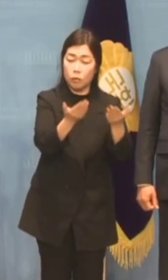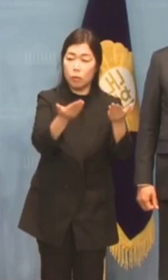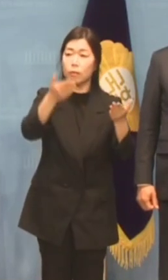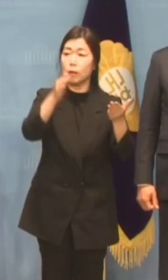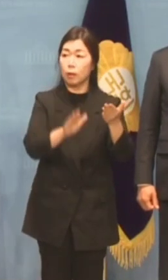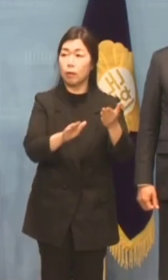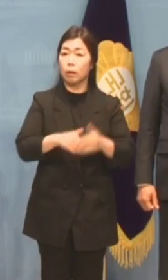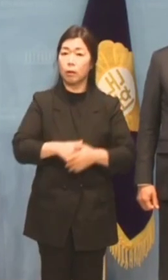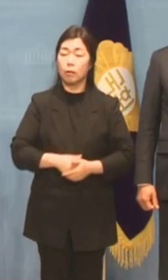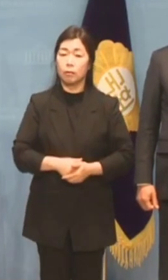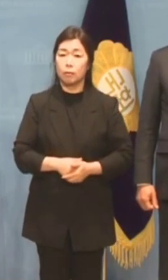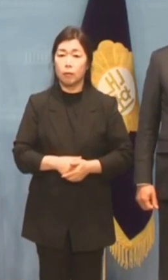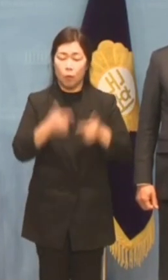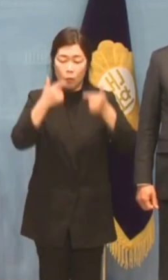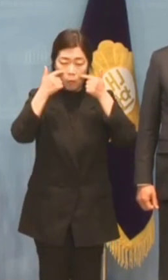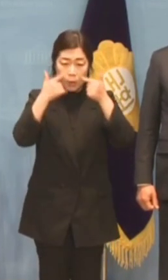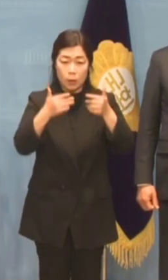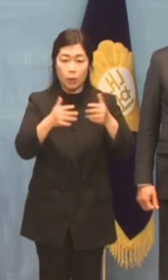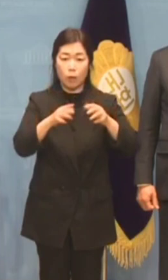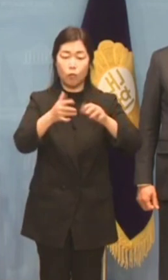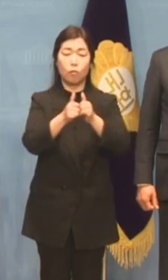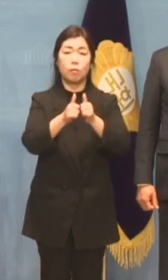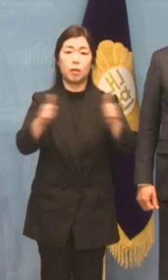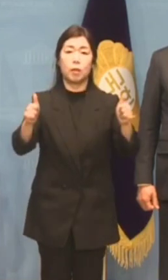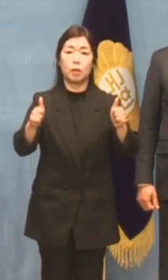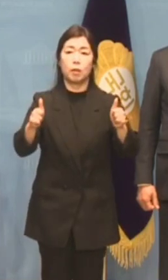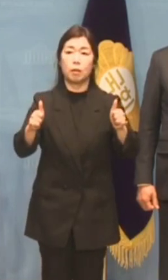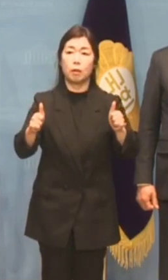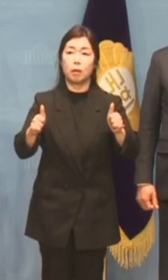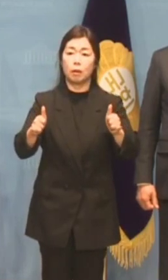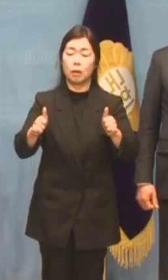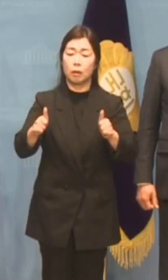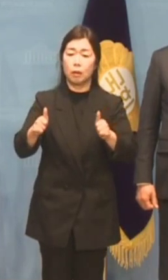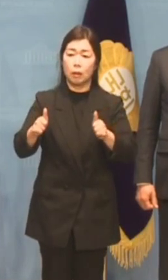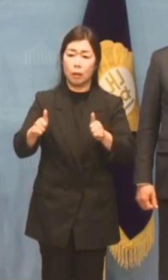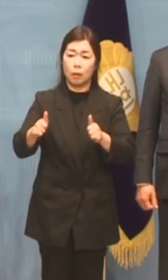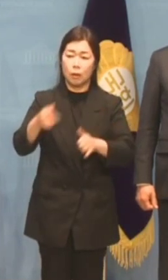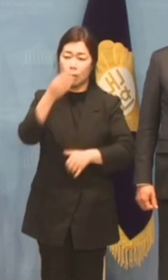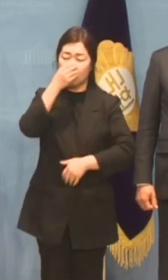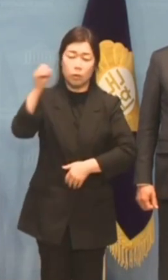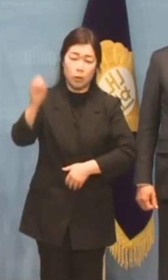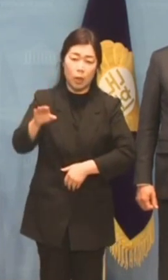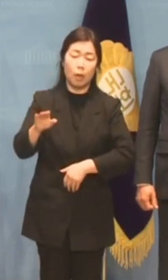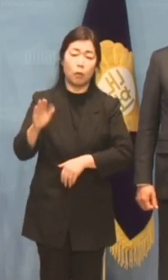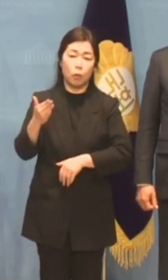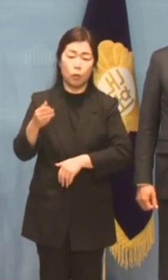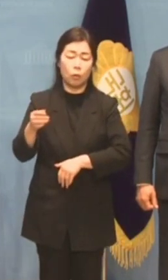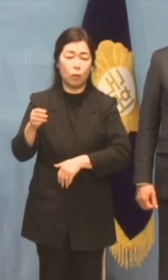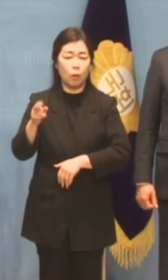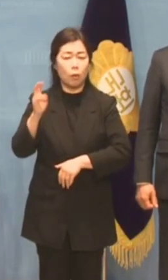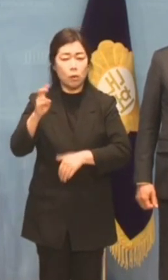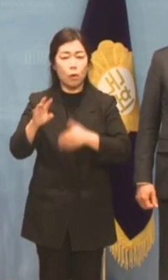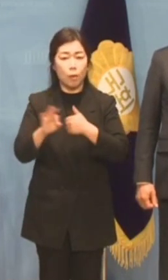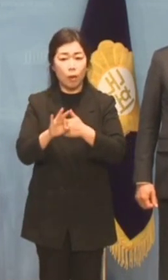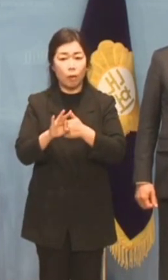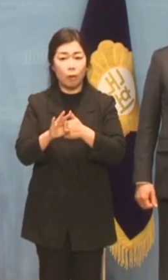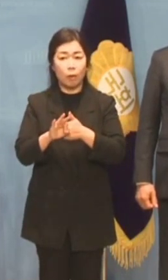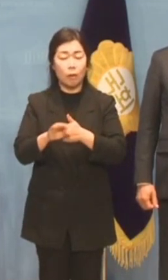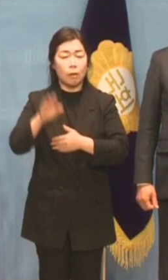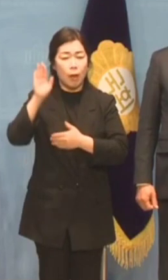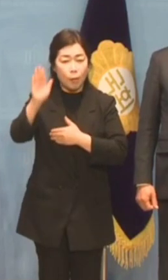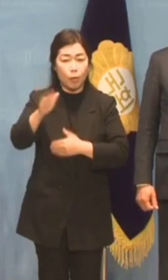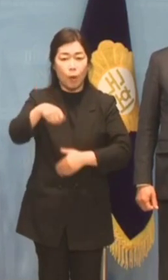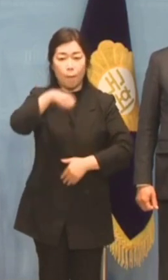해드리겠지만 명백한 이건 국민들을 호도하고 어쩌면 심하게 얘기하면